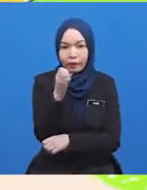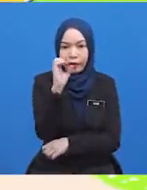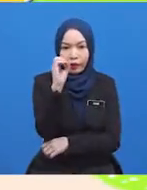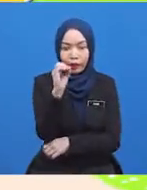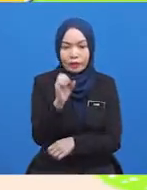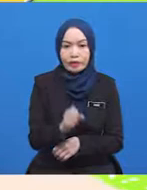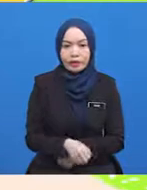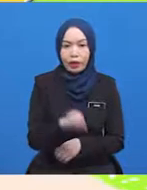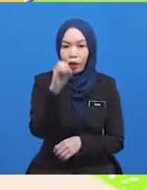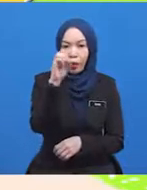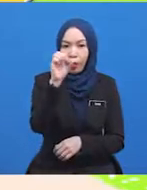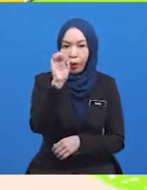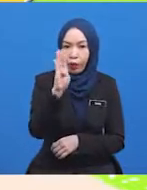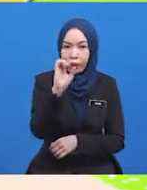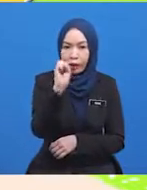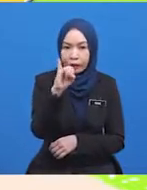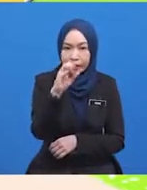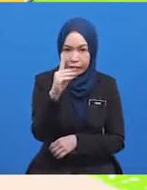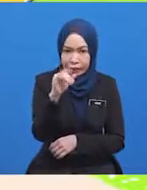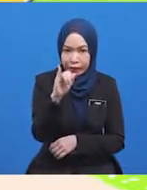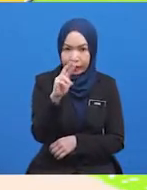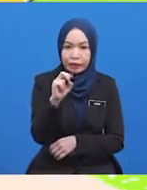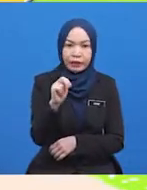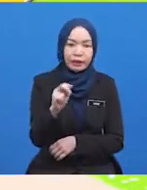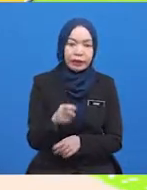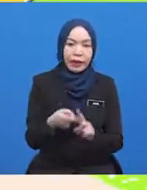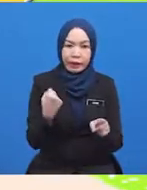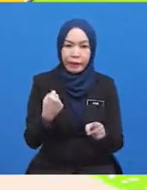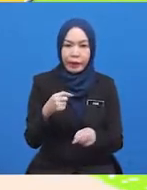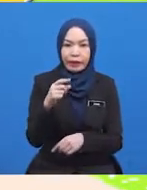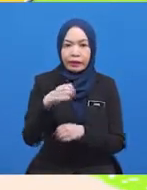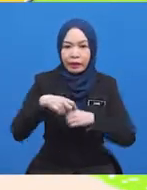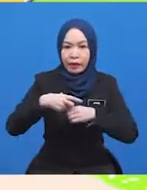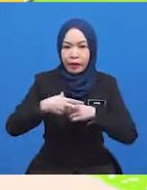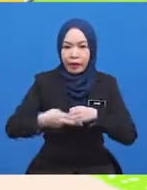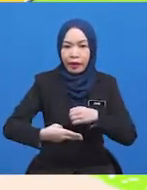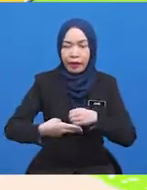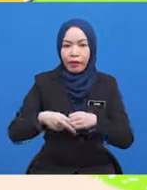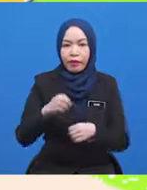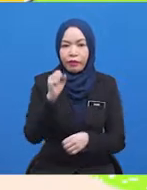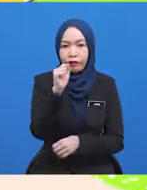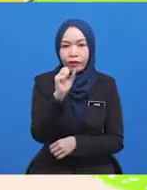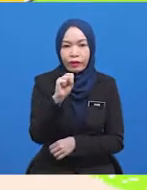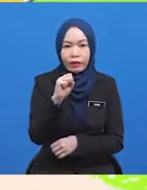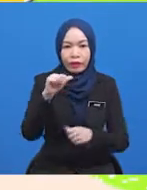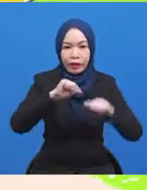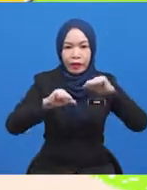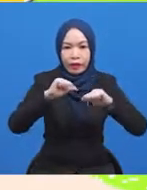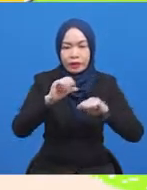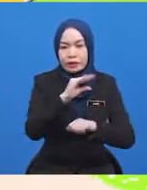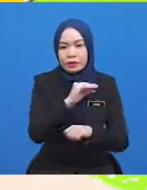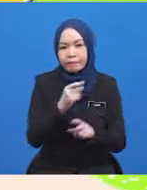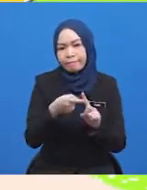batuan obsidian terhasil daripada lava asid, berwarna gelap dan berkaca.